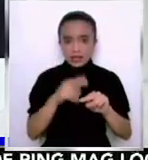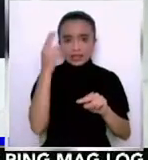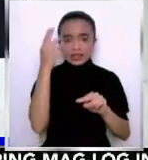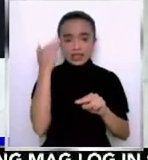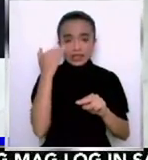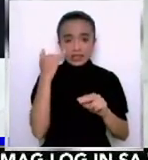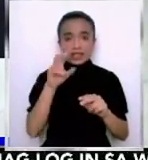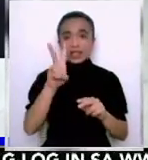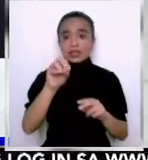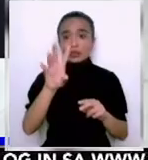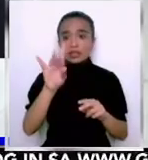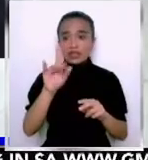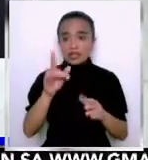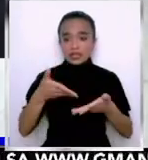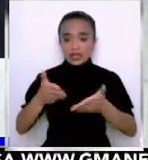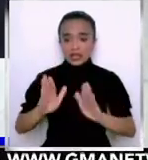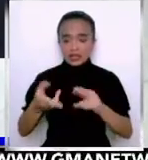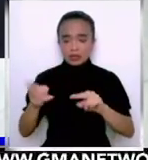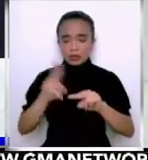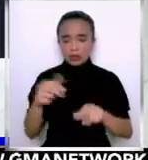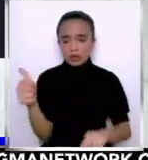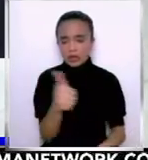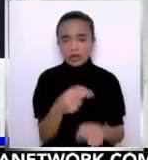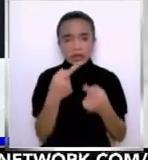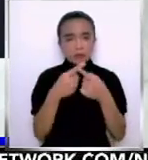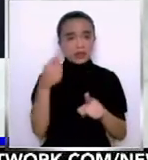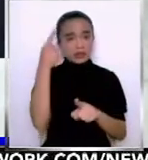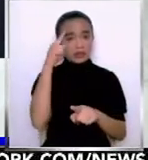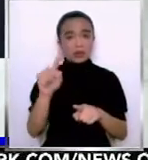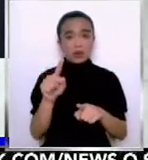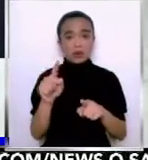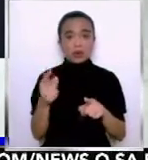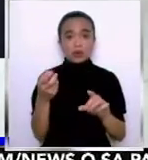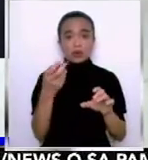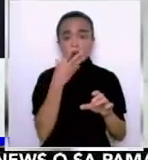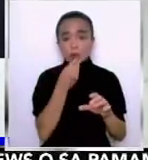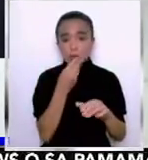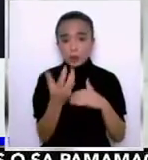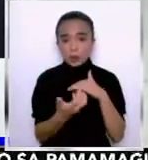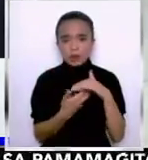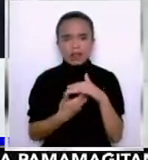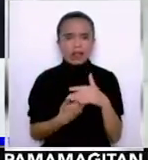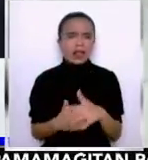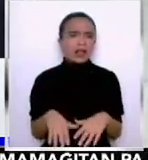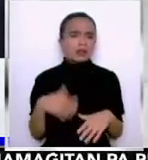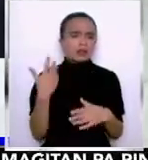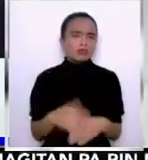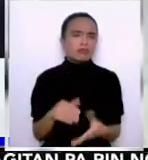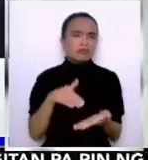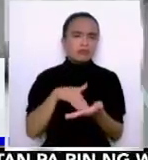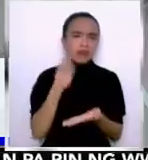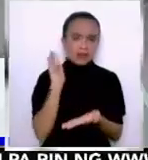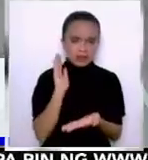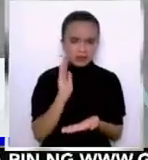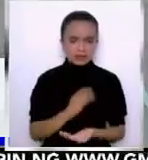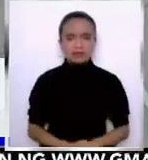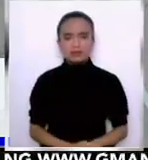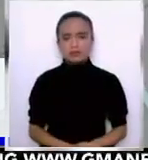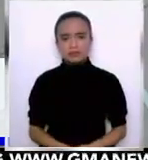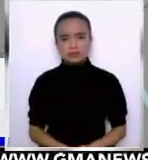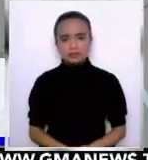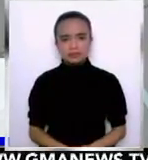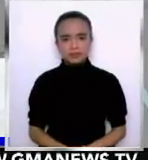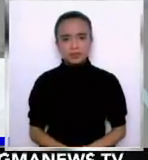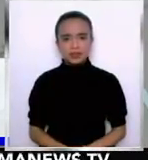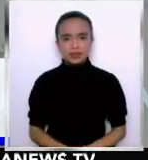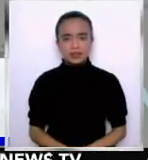ng pamasahe. Pero para sa mga commuter na nakausap namin, mabigat sa bulsa ang hiling na ito ng mga bus. Halos lahat